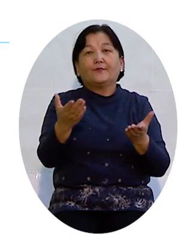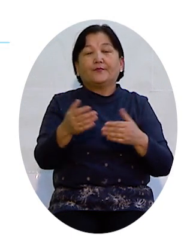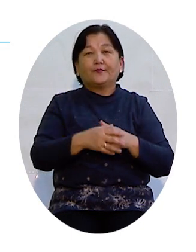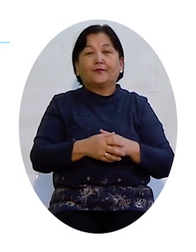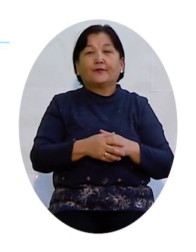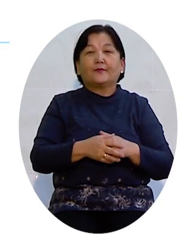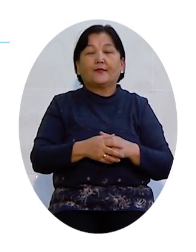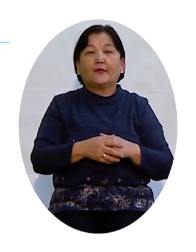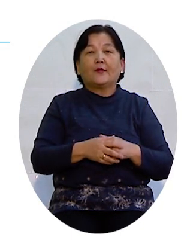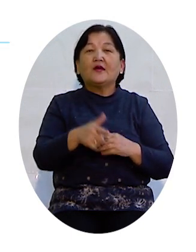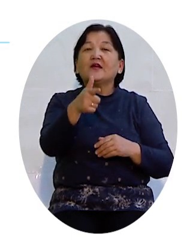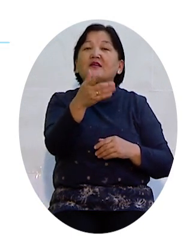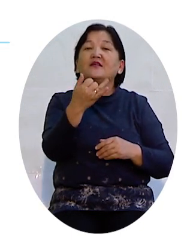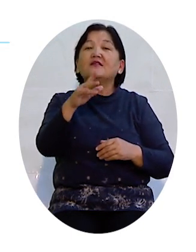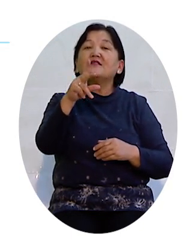За гээчэн ирэхэд